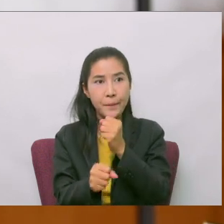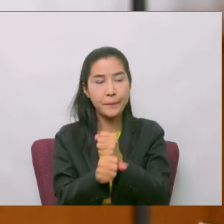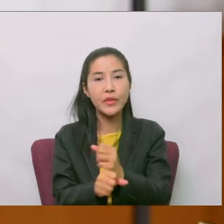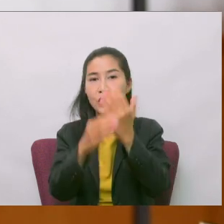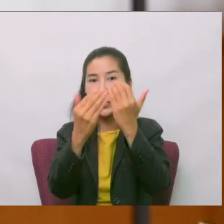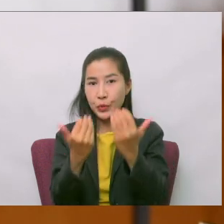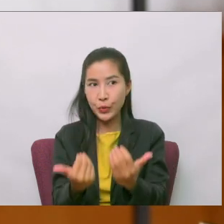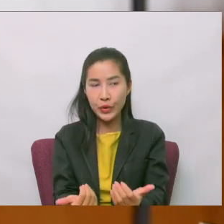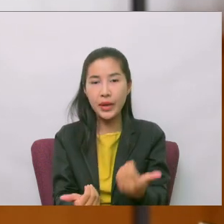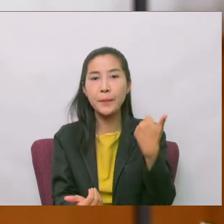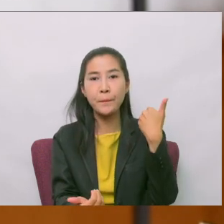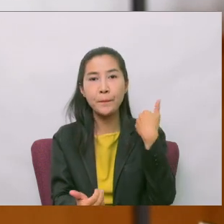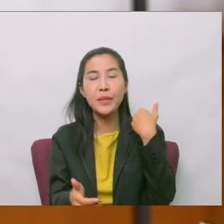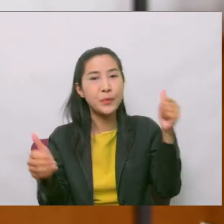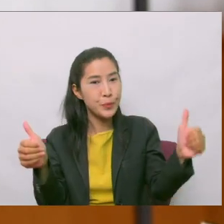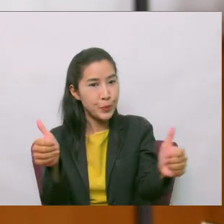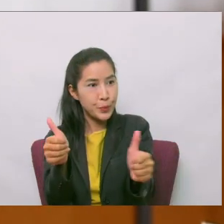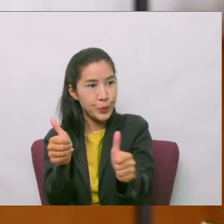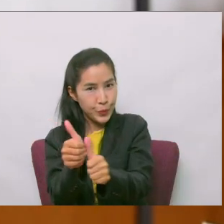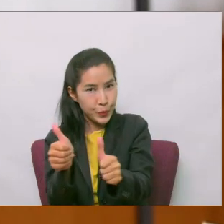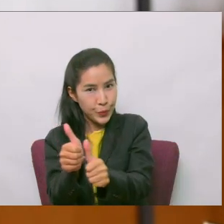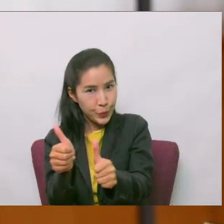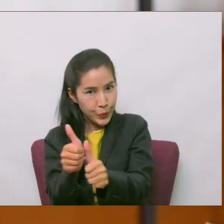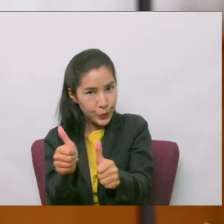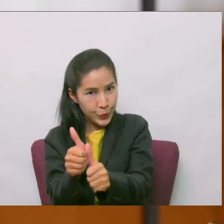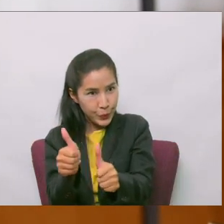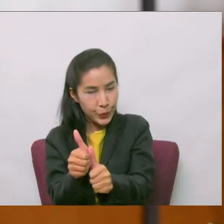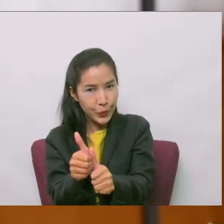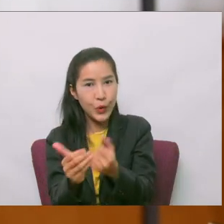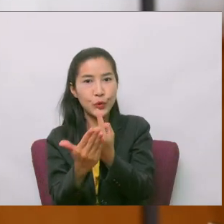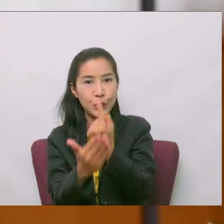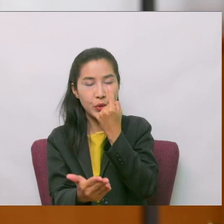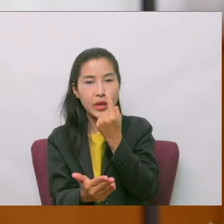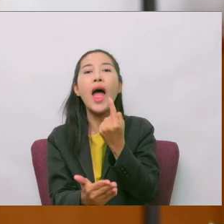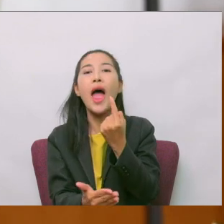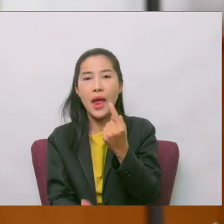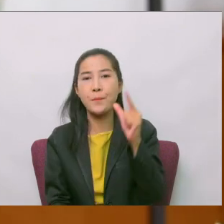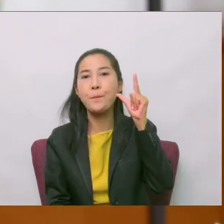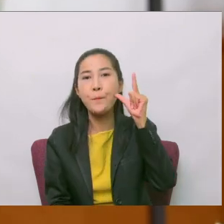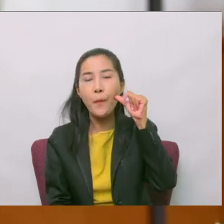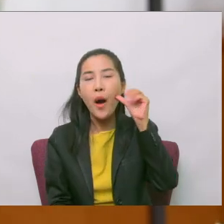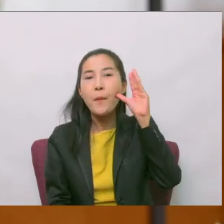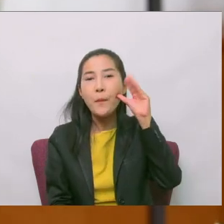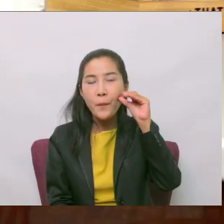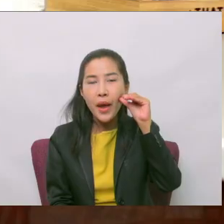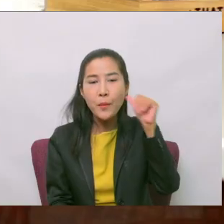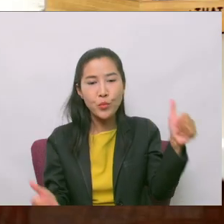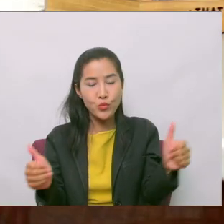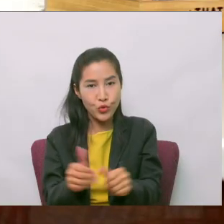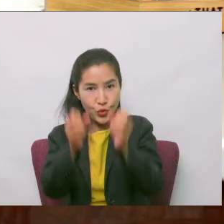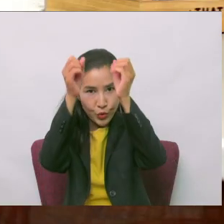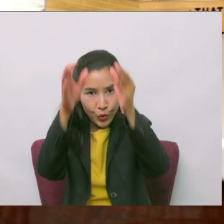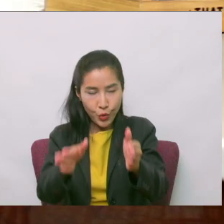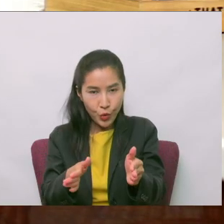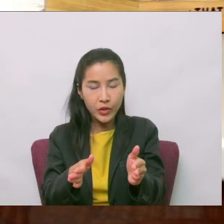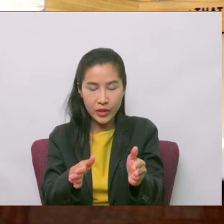เรามีผู้ช่วยนะคะเป็นตัวแทนผู้ปกครองนะคะเป็นผู้ช่วยครูจะมาสาธิตนะคะ